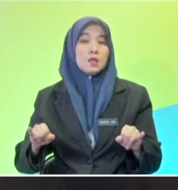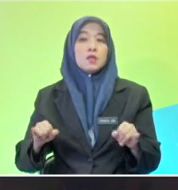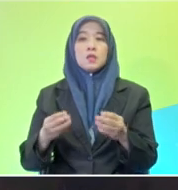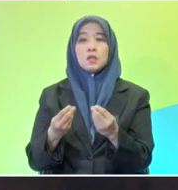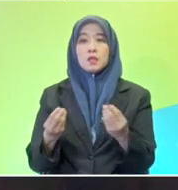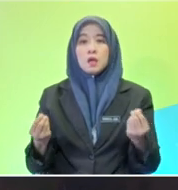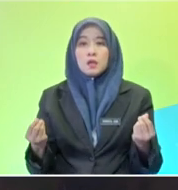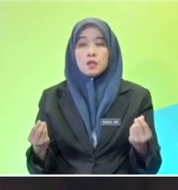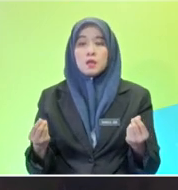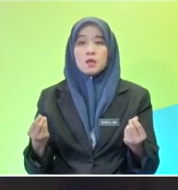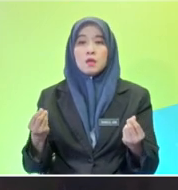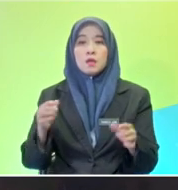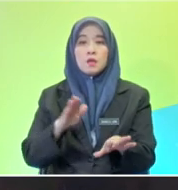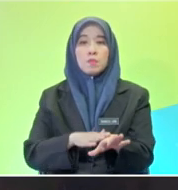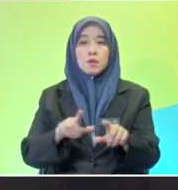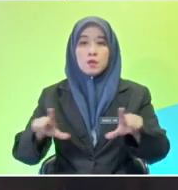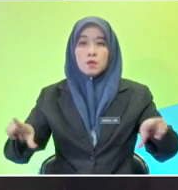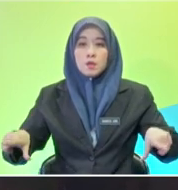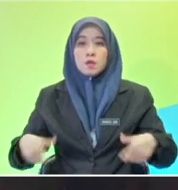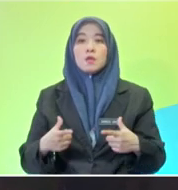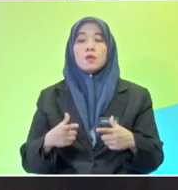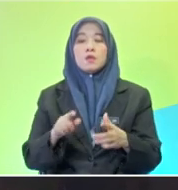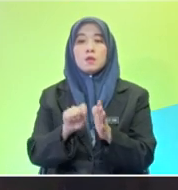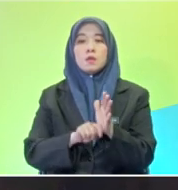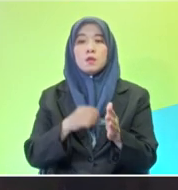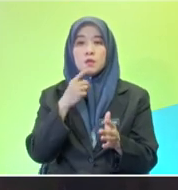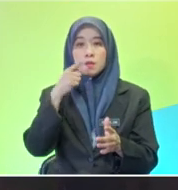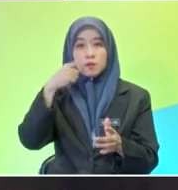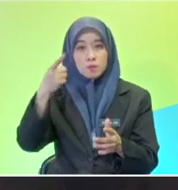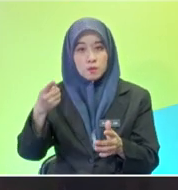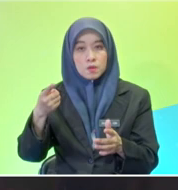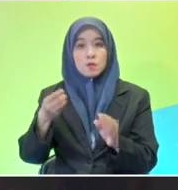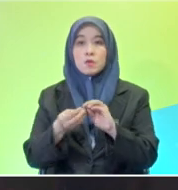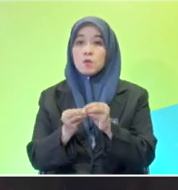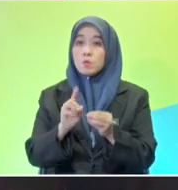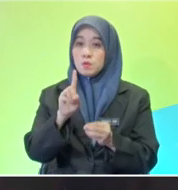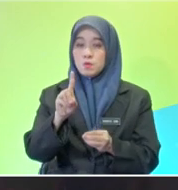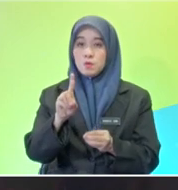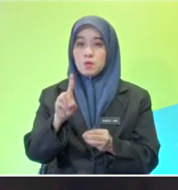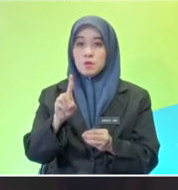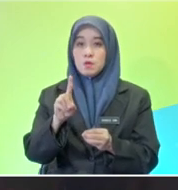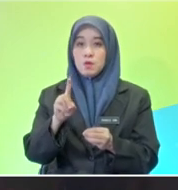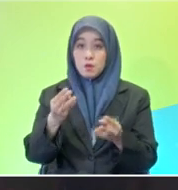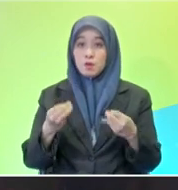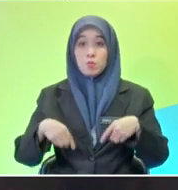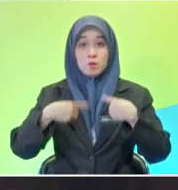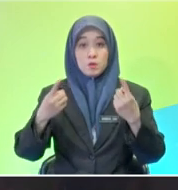pada lokasi tersebut. Okey, baik. Yang pertama. Okey, cikgu dah ada tiket dah? Ya. Nak ke stesen? Oh,